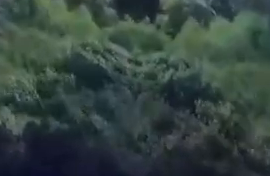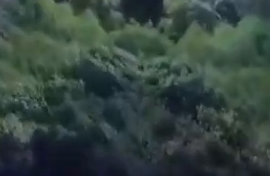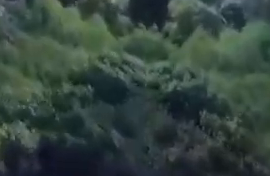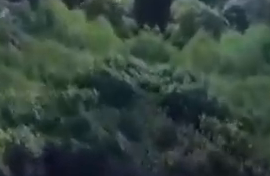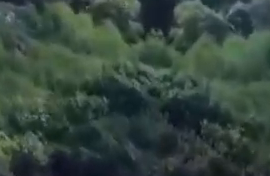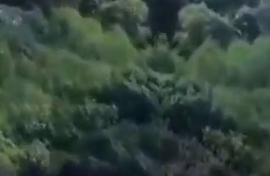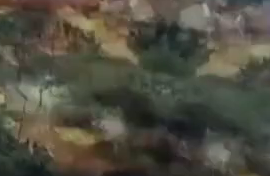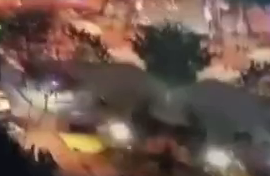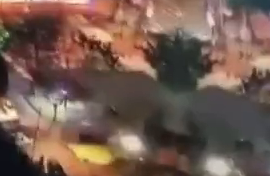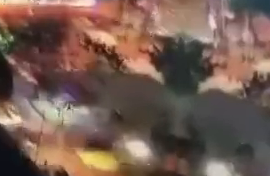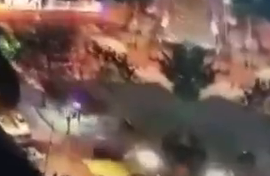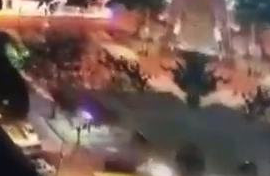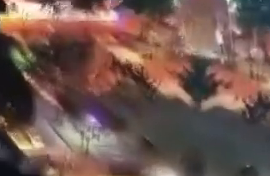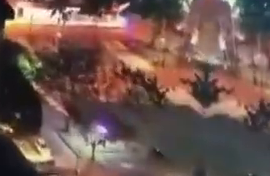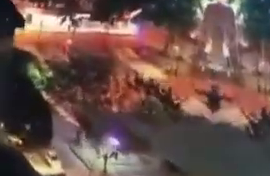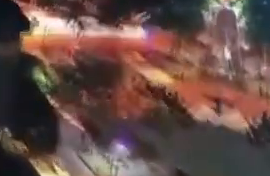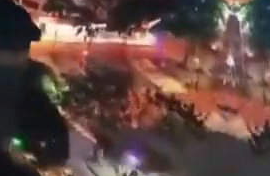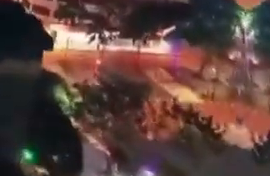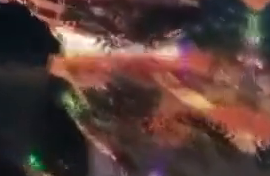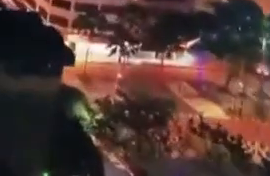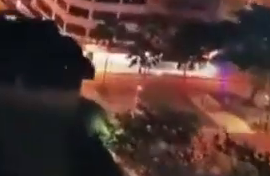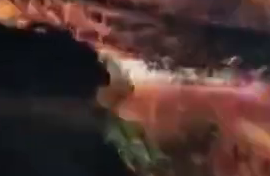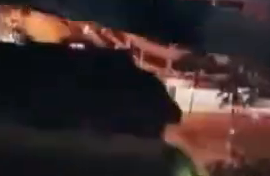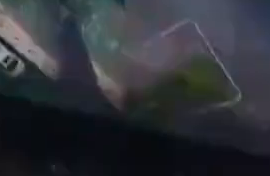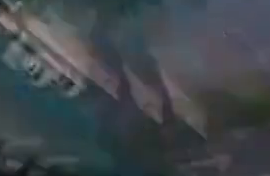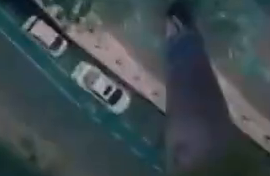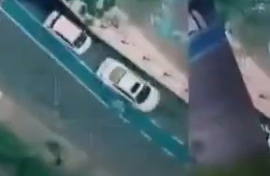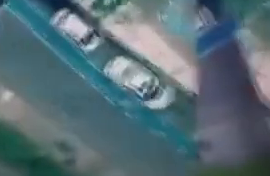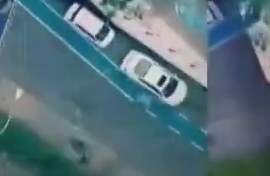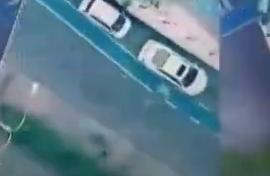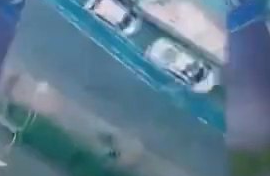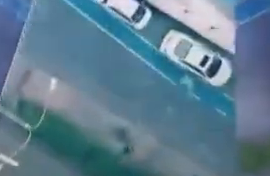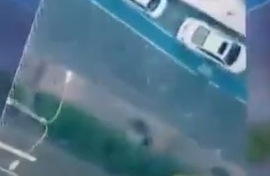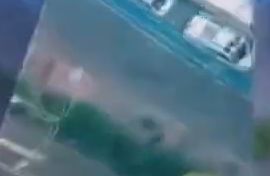hai anjing anjing anjing